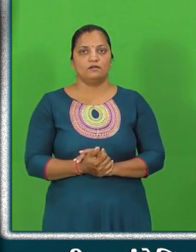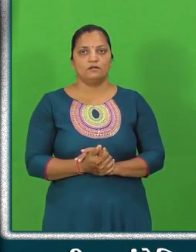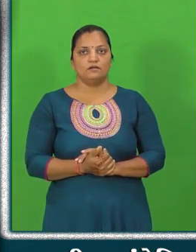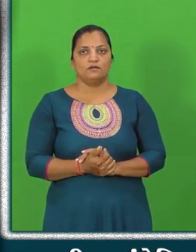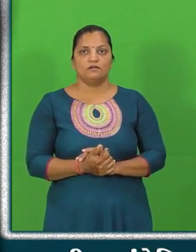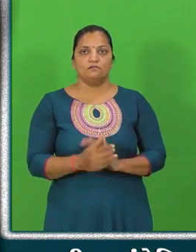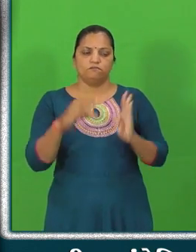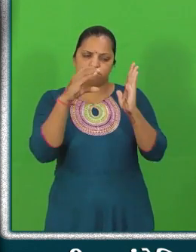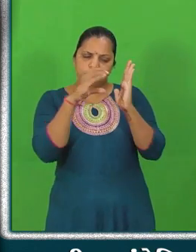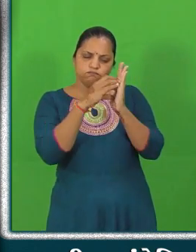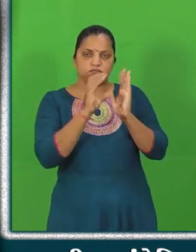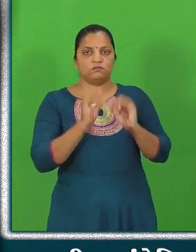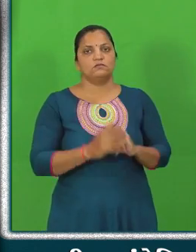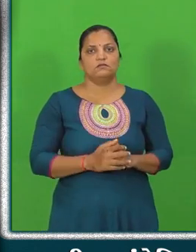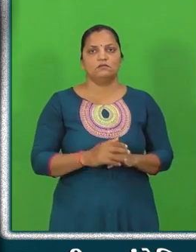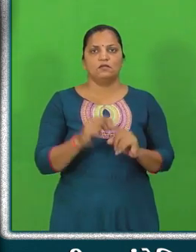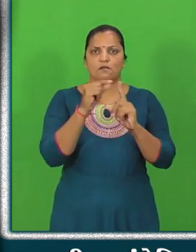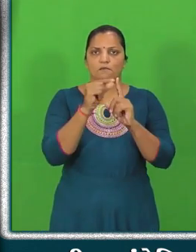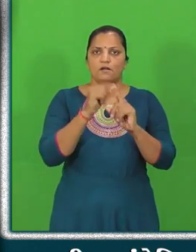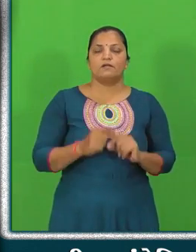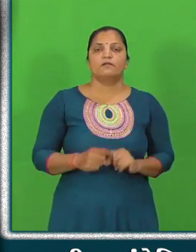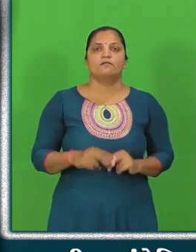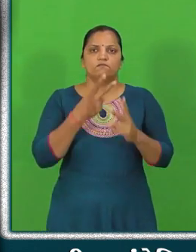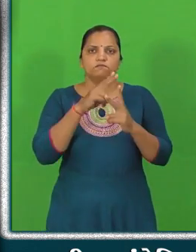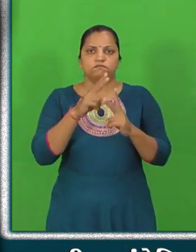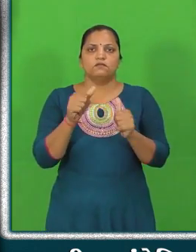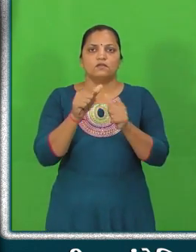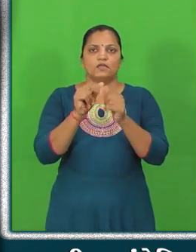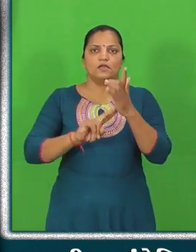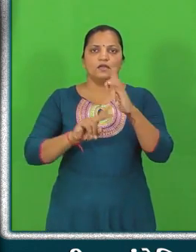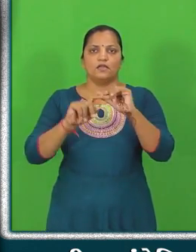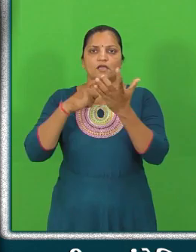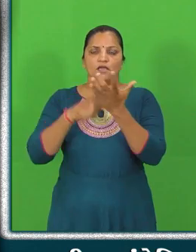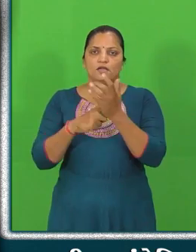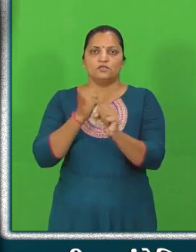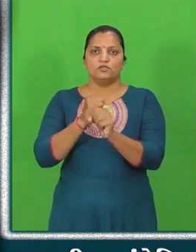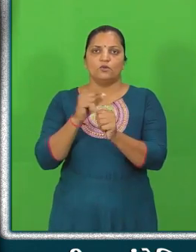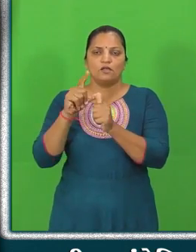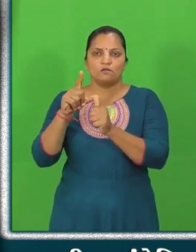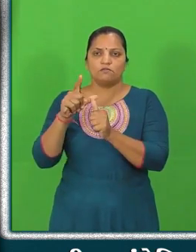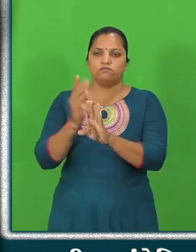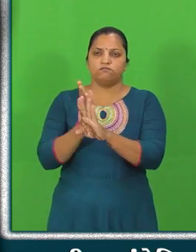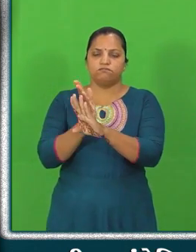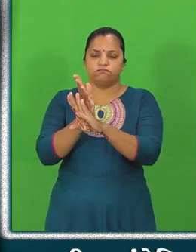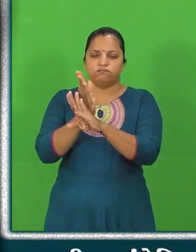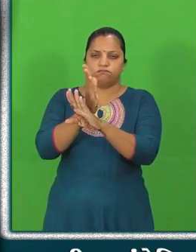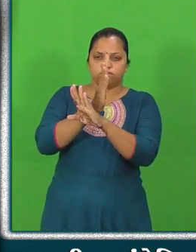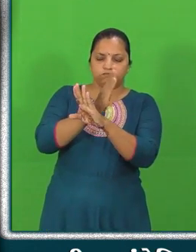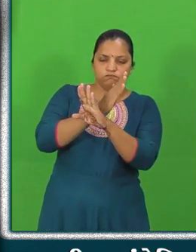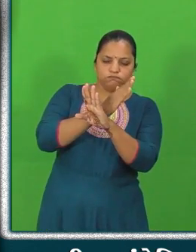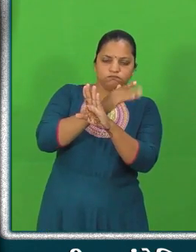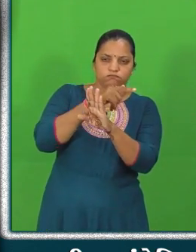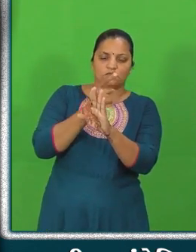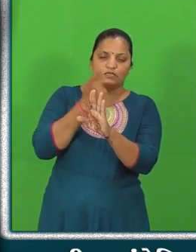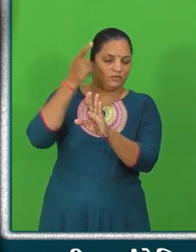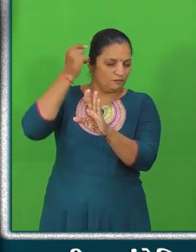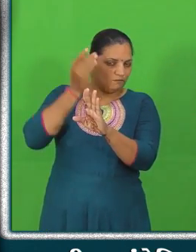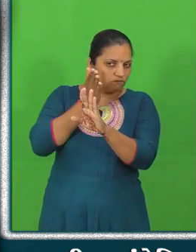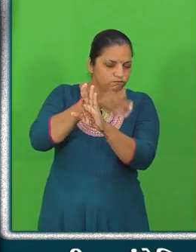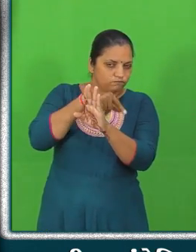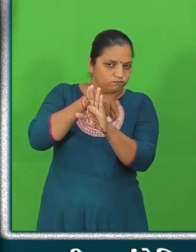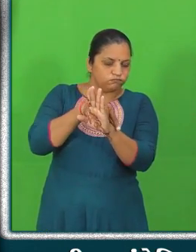એક મીણબત્તી લેવાની છે અને અંતર્ગોળ અરીસાના જુદા જુદા સ્થાને રાખી અને પછી પ્રતિબિંબ તમારે ઝીલવાના છે અને પ્રતિબિંબના અંતરે